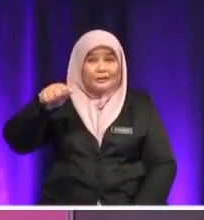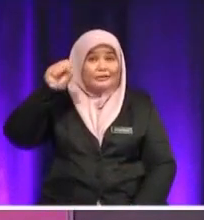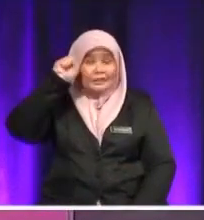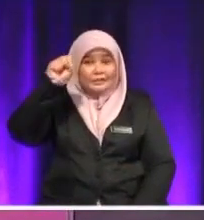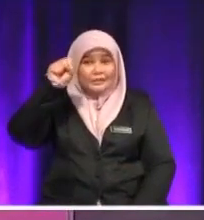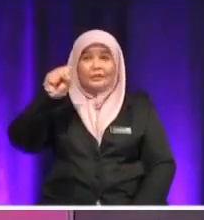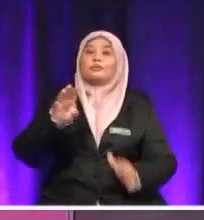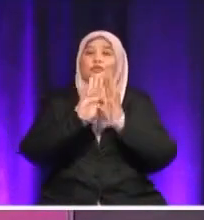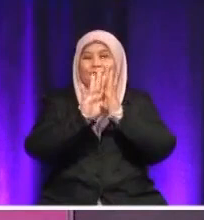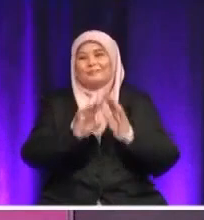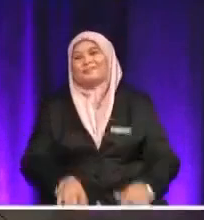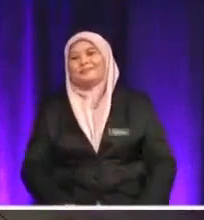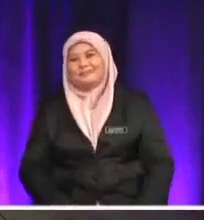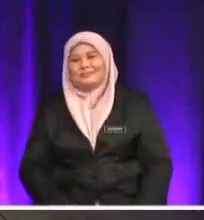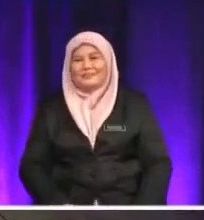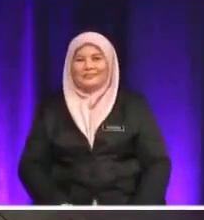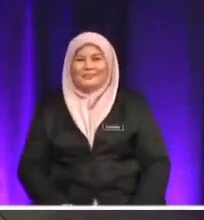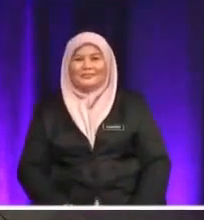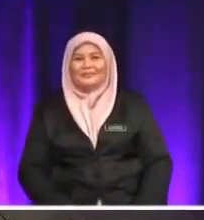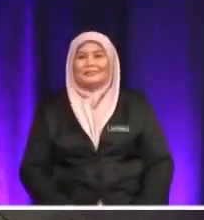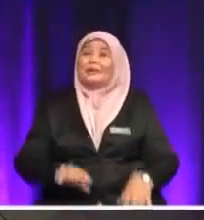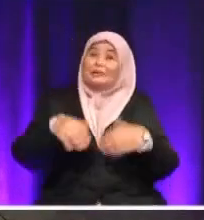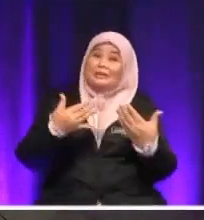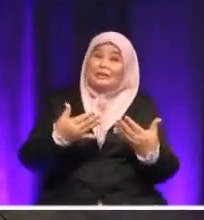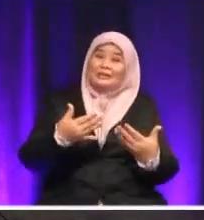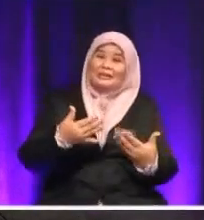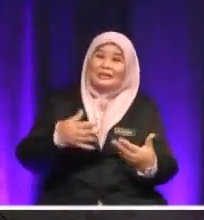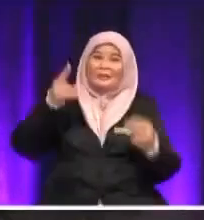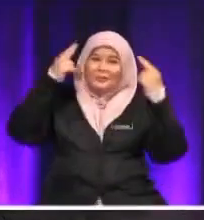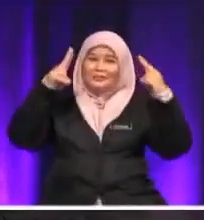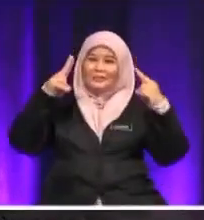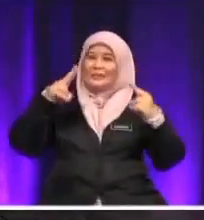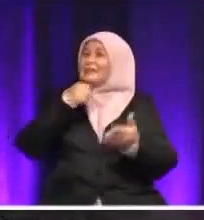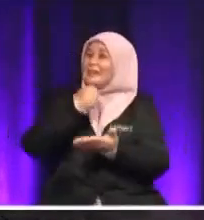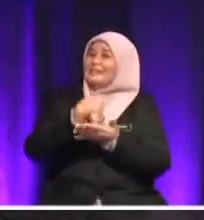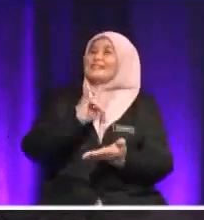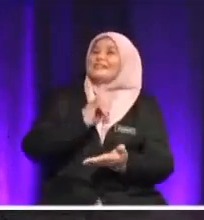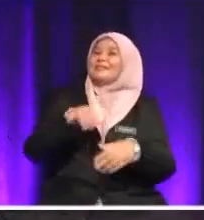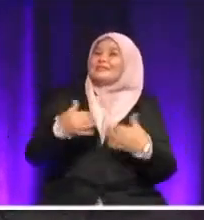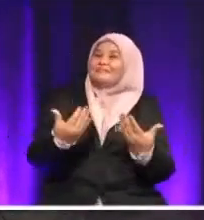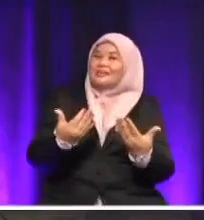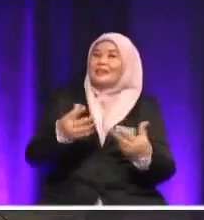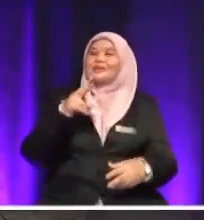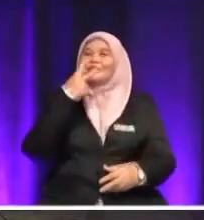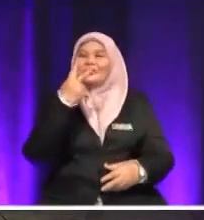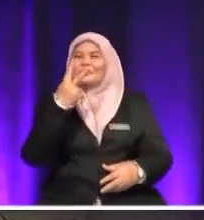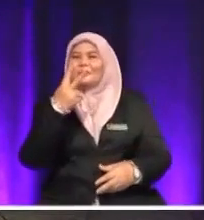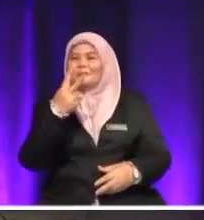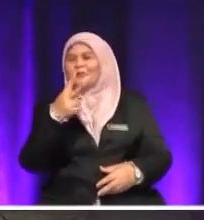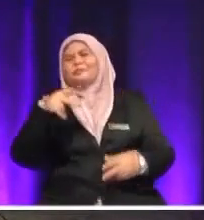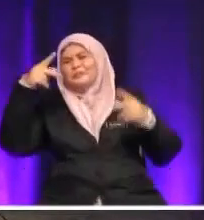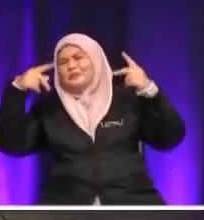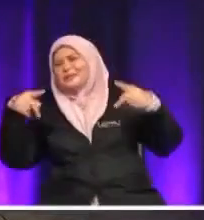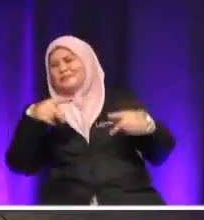pembuktian. Okey, baik Ustaz. Dan bagaimana Ustaz menilai saya punya prestasi hari ini, Ustaz? Kalau tengok kepada